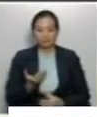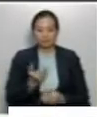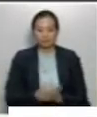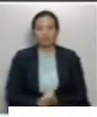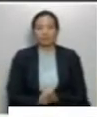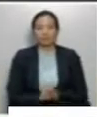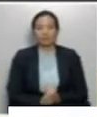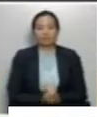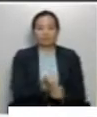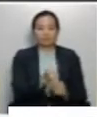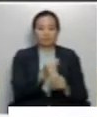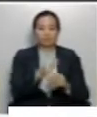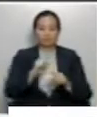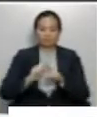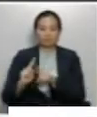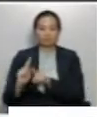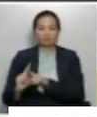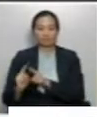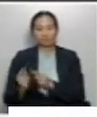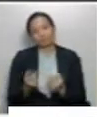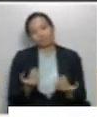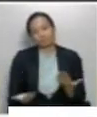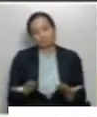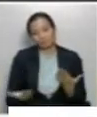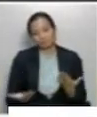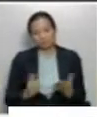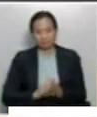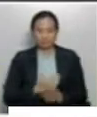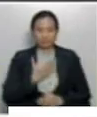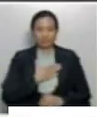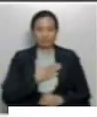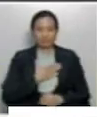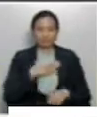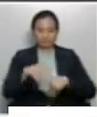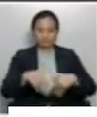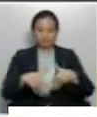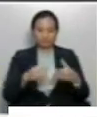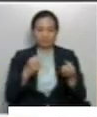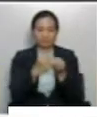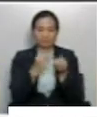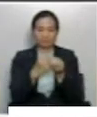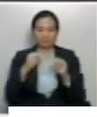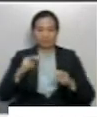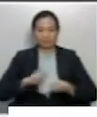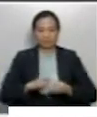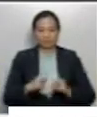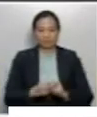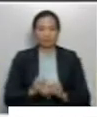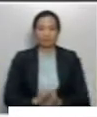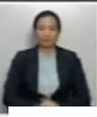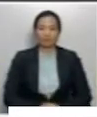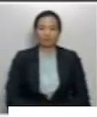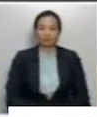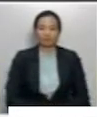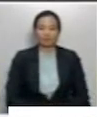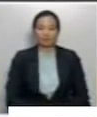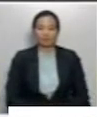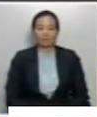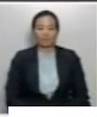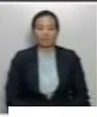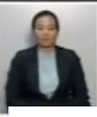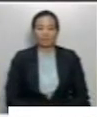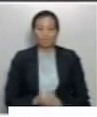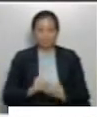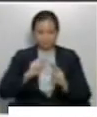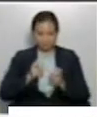หลังอเมริกาฝรั่งกันแล้วแต่พี่น้องบ้านผมเดือดร้อนครับท่านประธานครับสองประเด็นเท่านั้นใหญ่